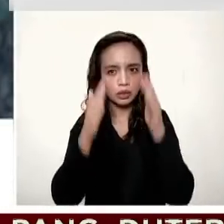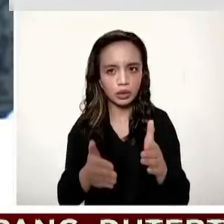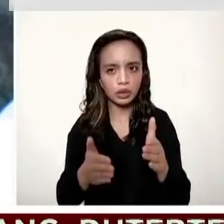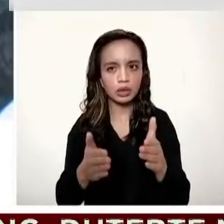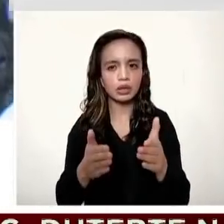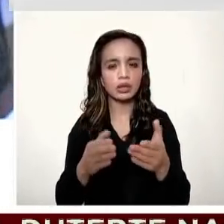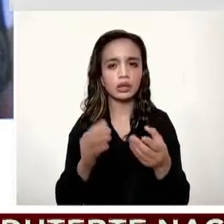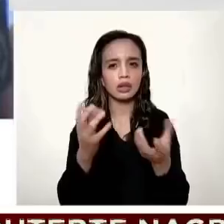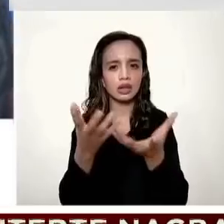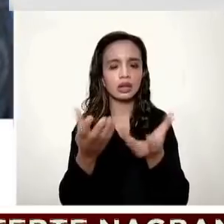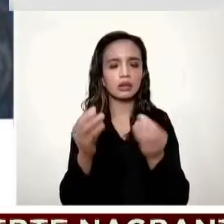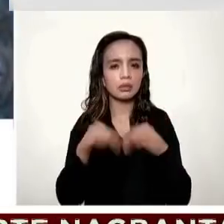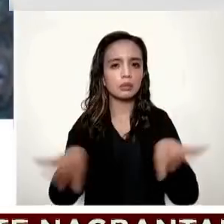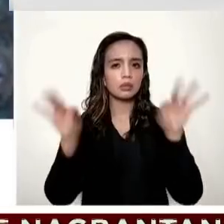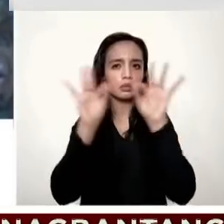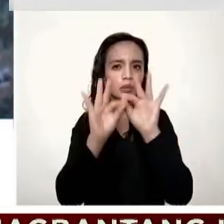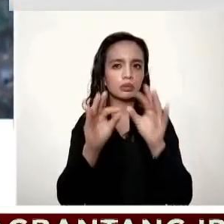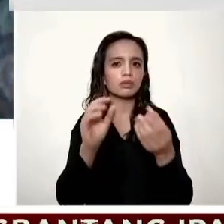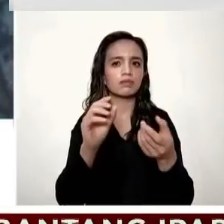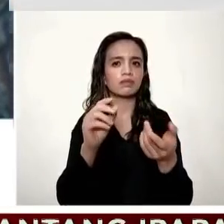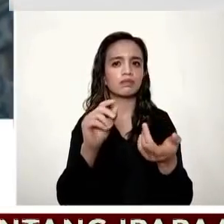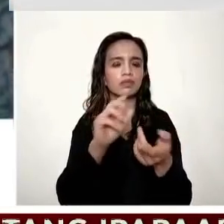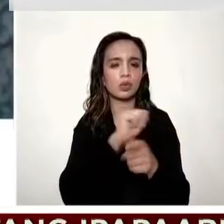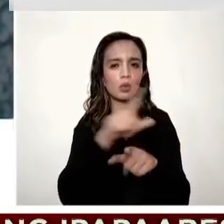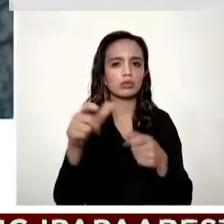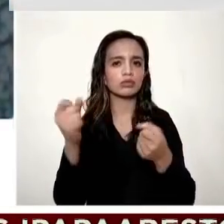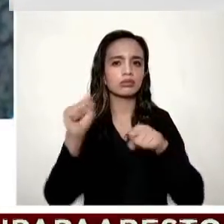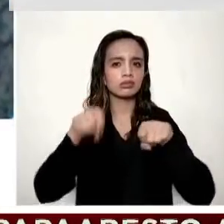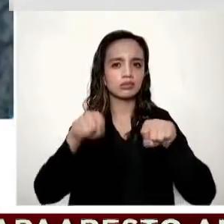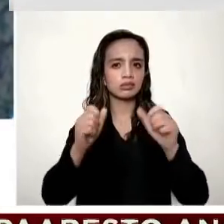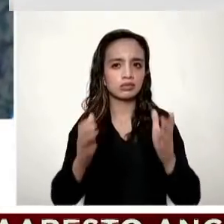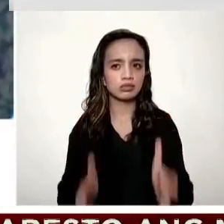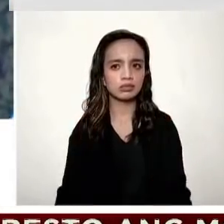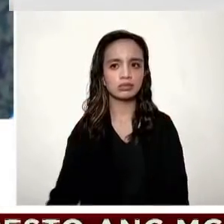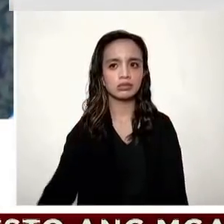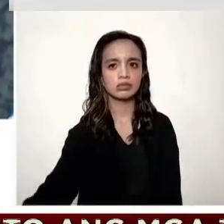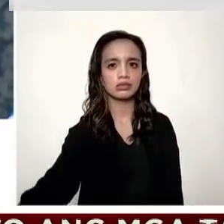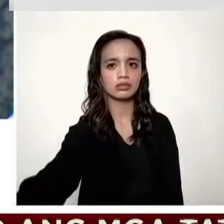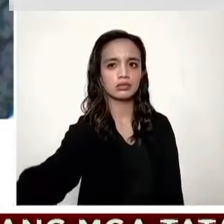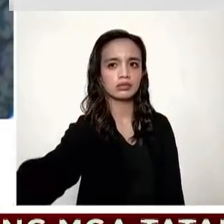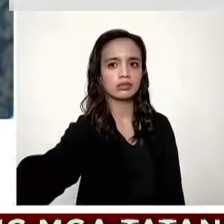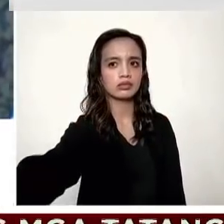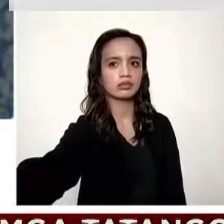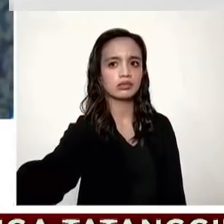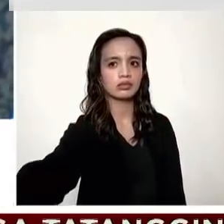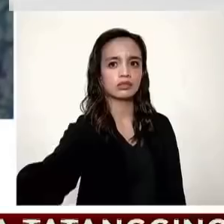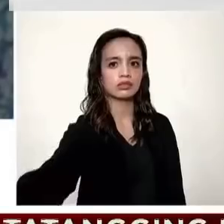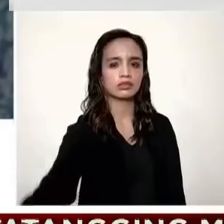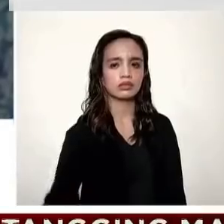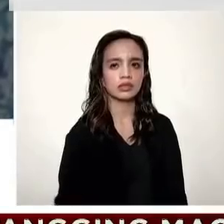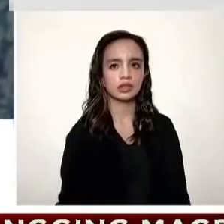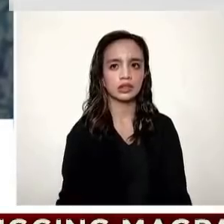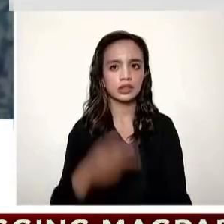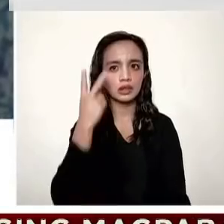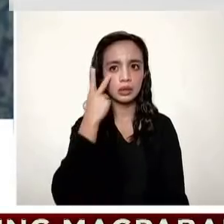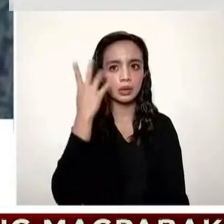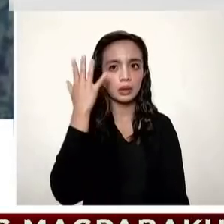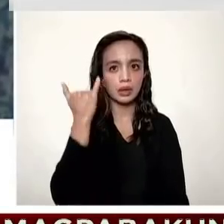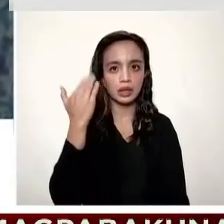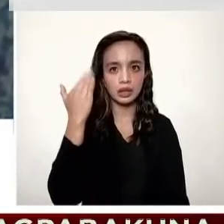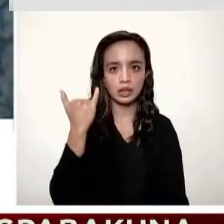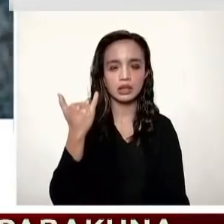effort to help local government unit like City of Manila. And we're very grateful with all the